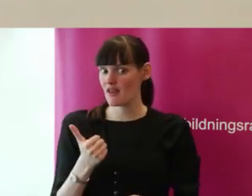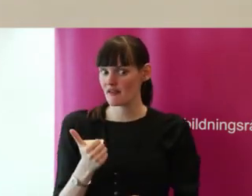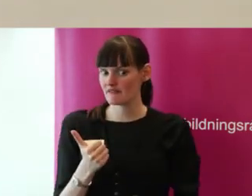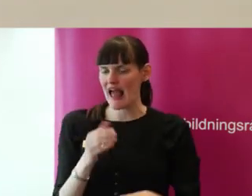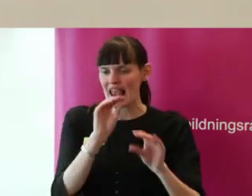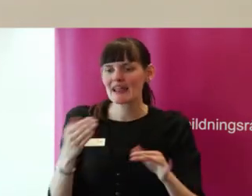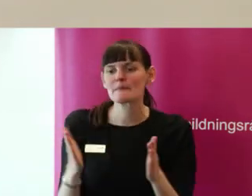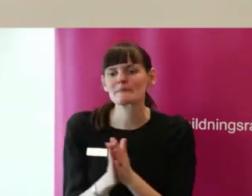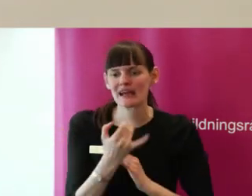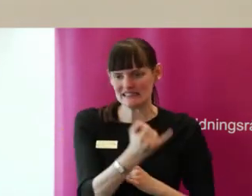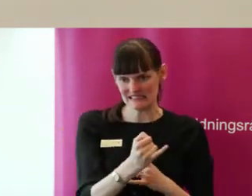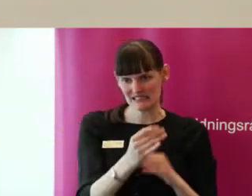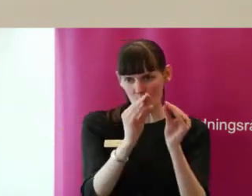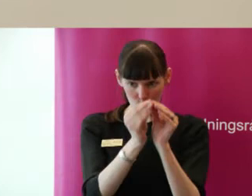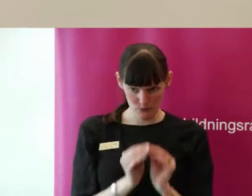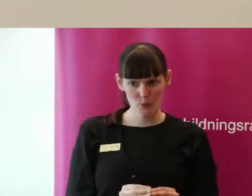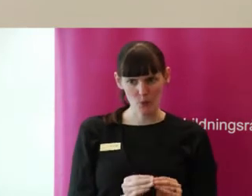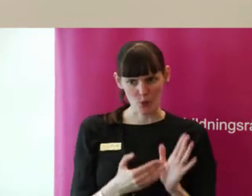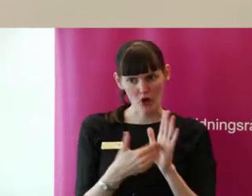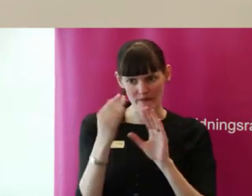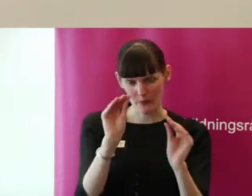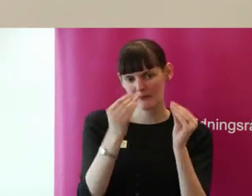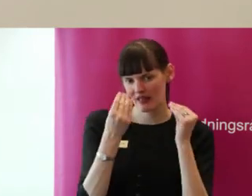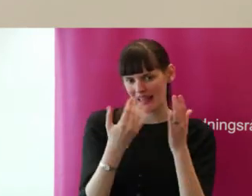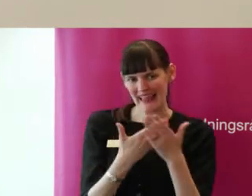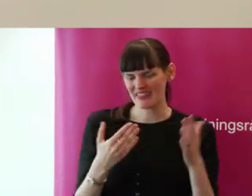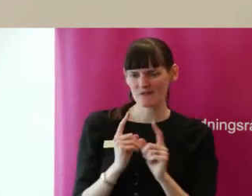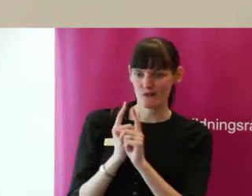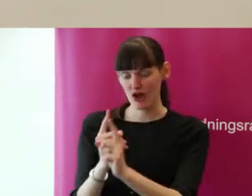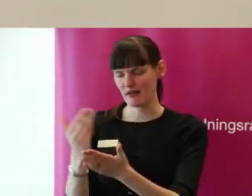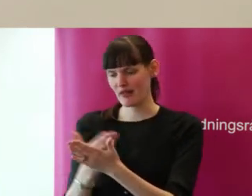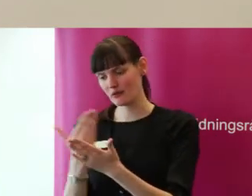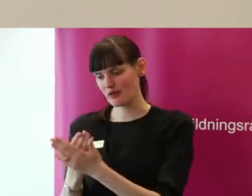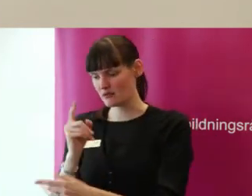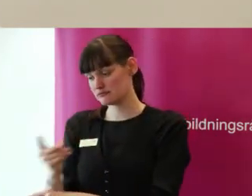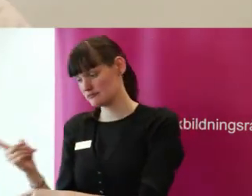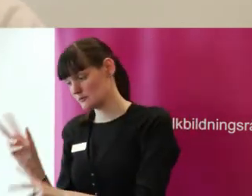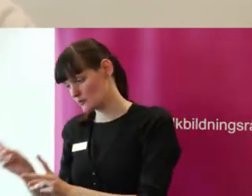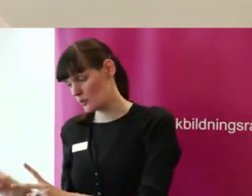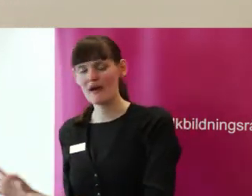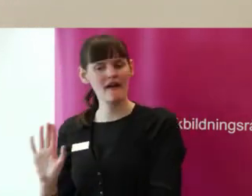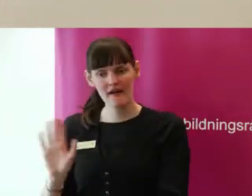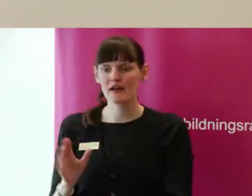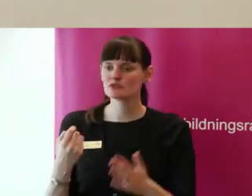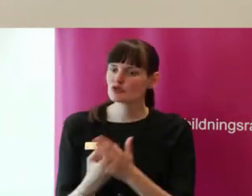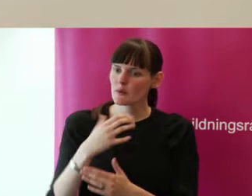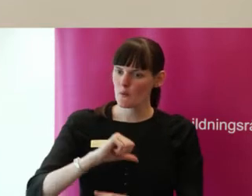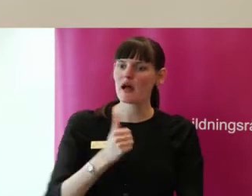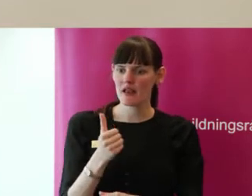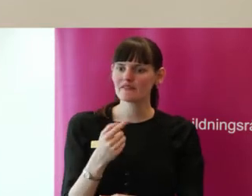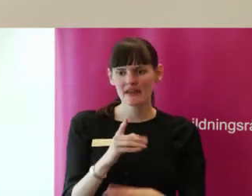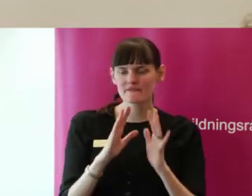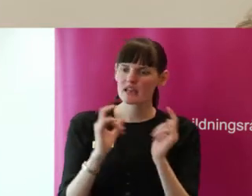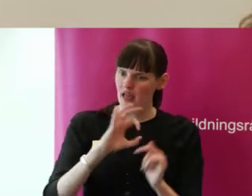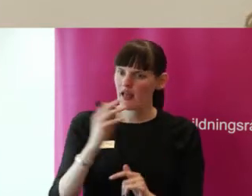själva konstruktionen. Man följer inte nationellt direktiv, man skapar det själv. Så den friheten är